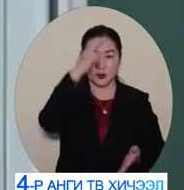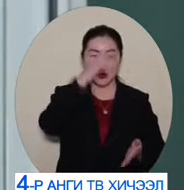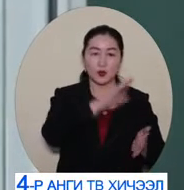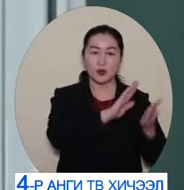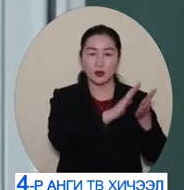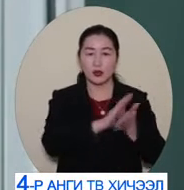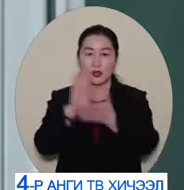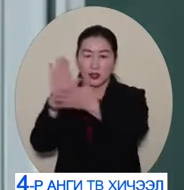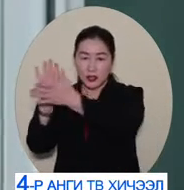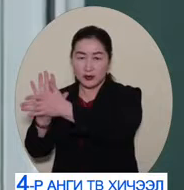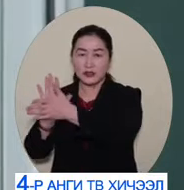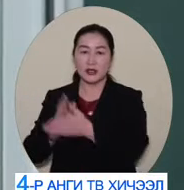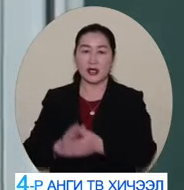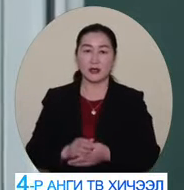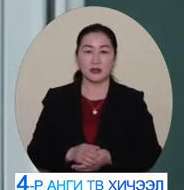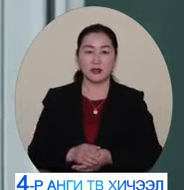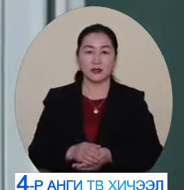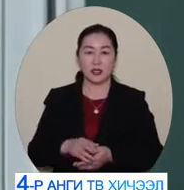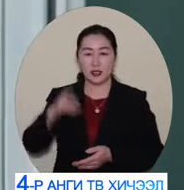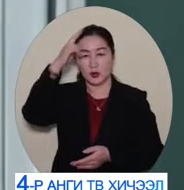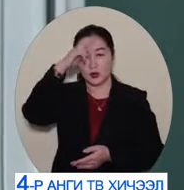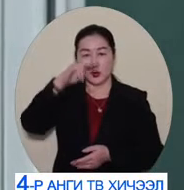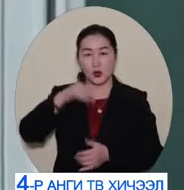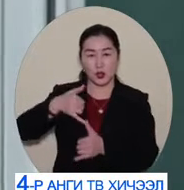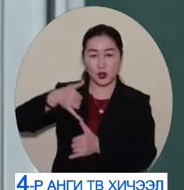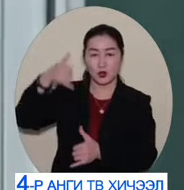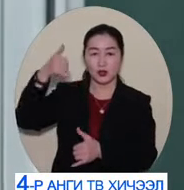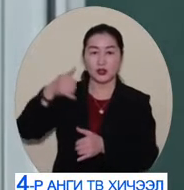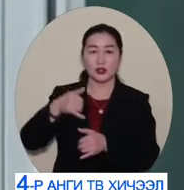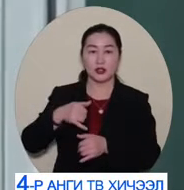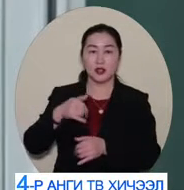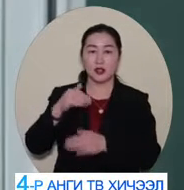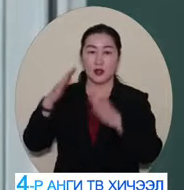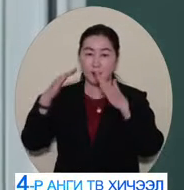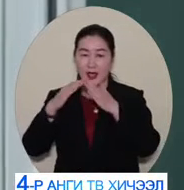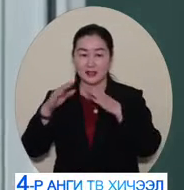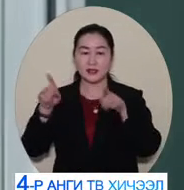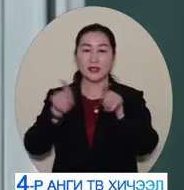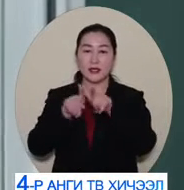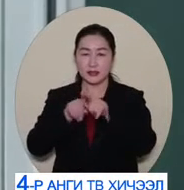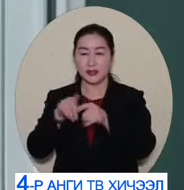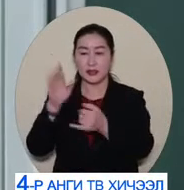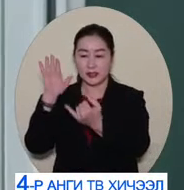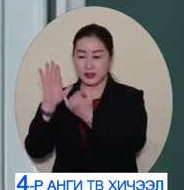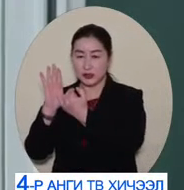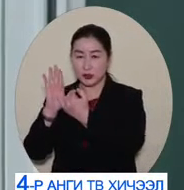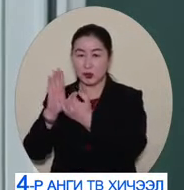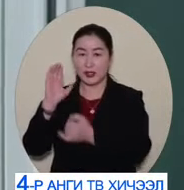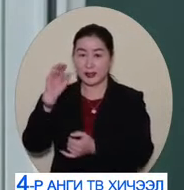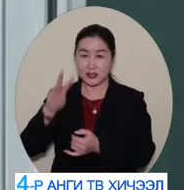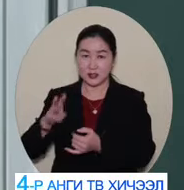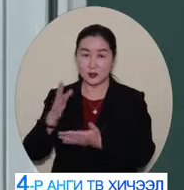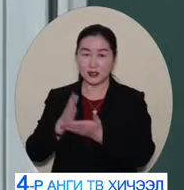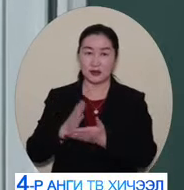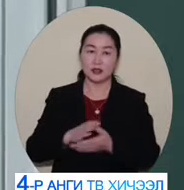Оо, хүү бас өөрийгөө 6 см өндөртэй зурсан шүү дээ. 6 см өндөртэй зурчих. За одоо цэцгийг бүгдээрээ